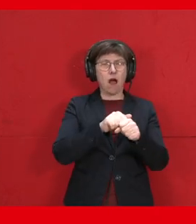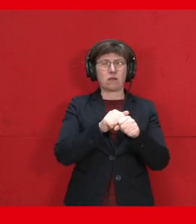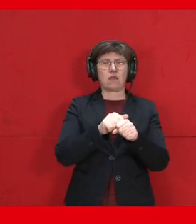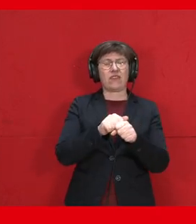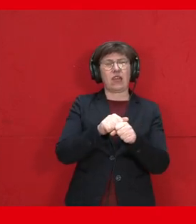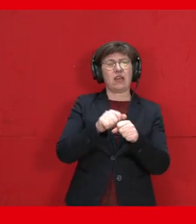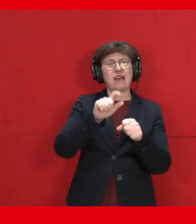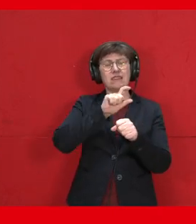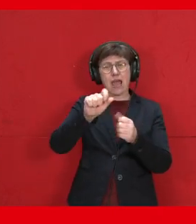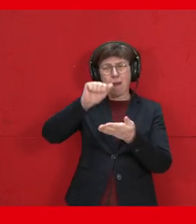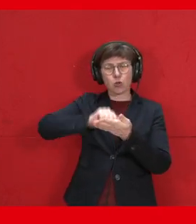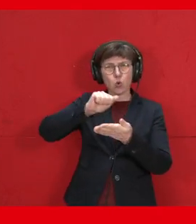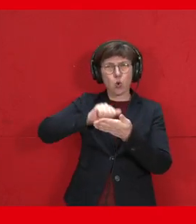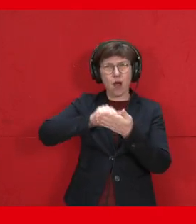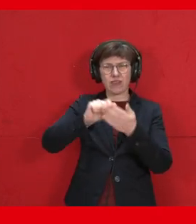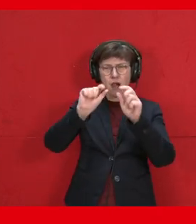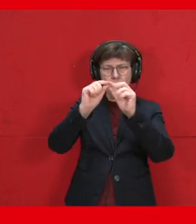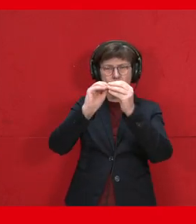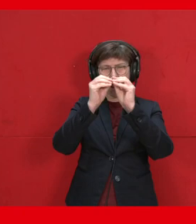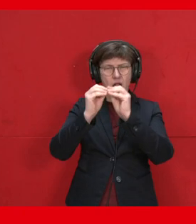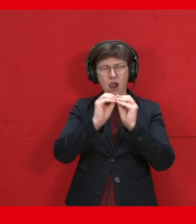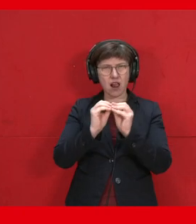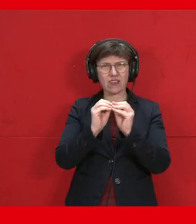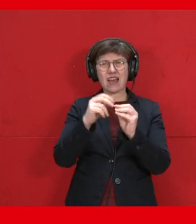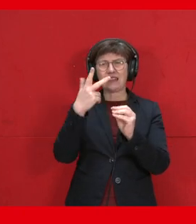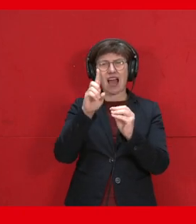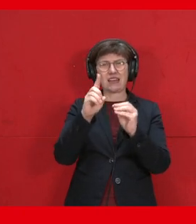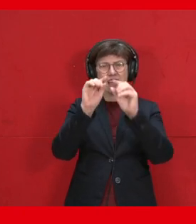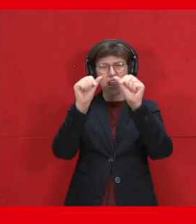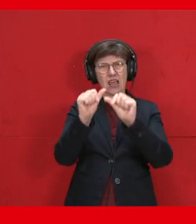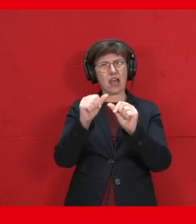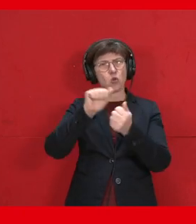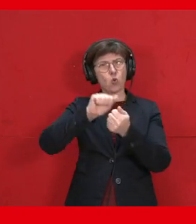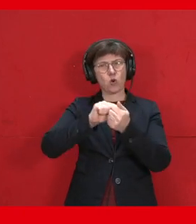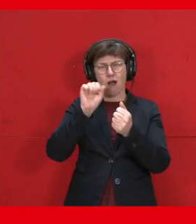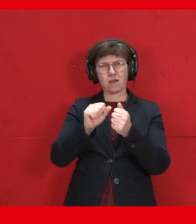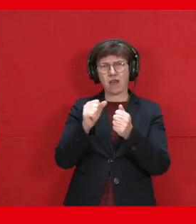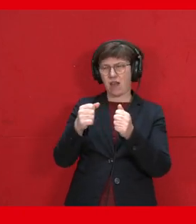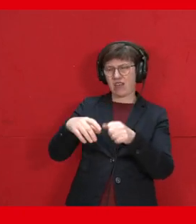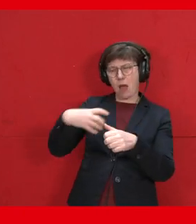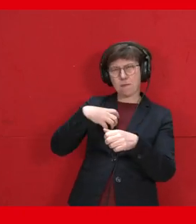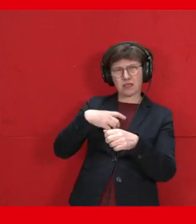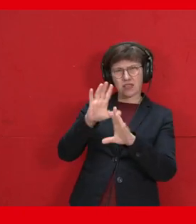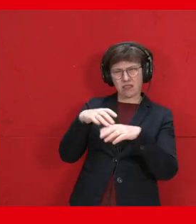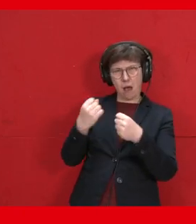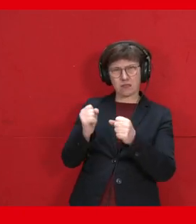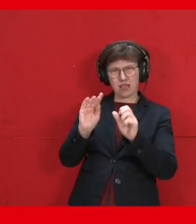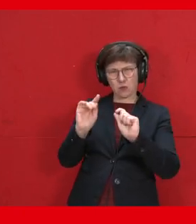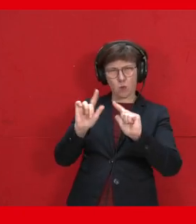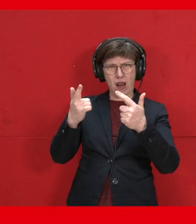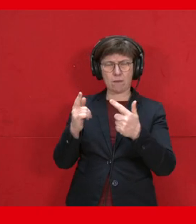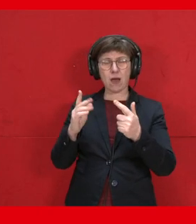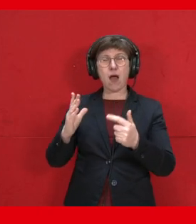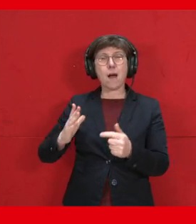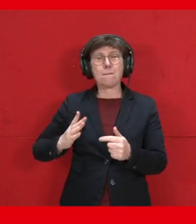eine Rolle spielen, die es möglich machen, bestimmte Dinge herzustellen, die das Überleben von Patientinnen und Patienten besser sicherstellen. Ganz